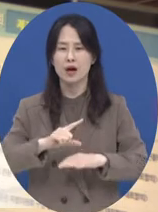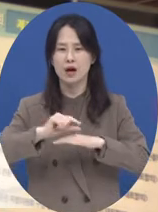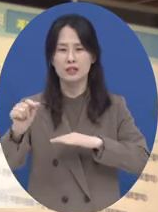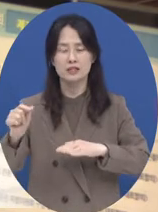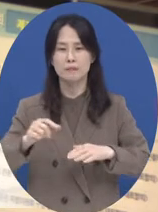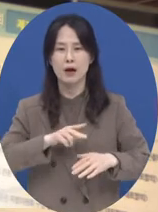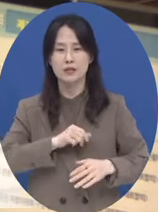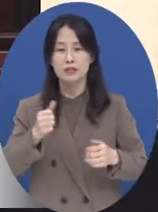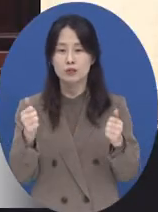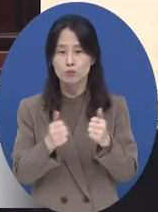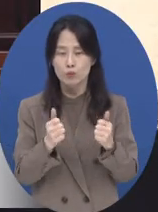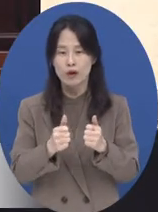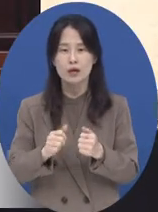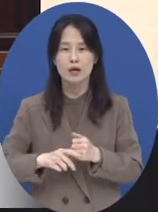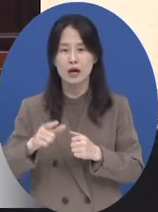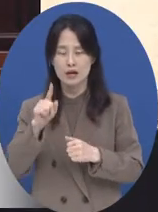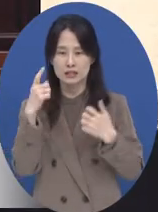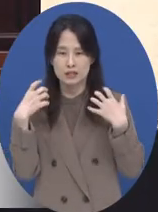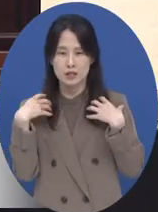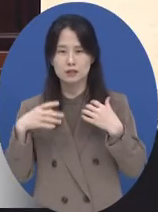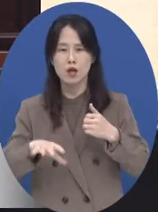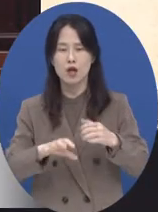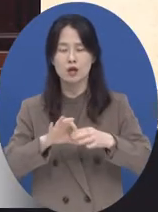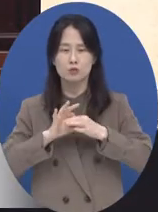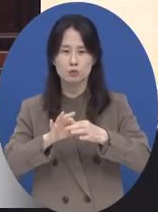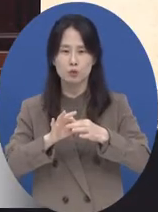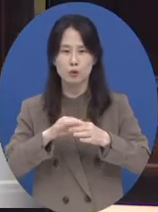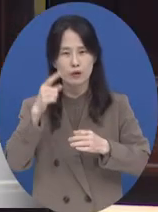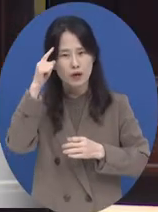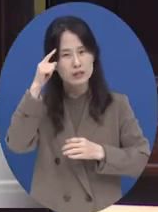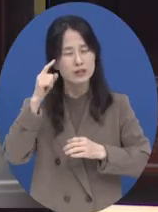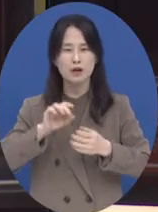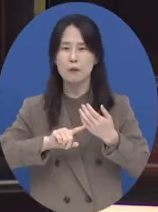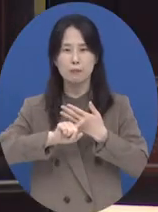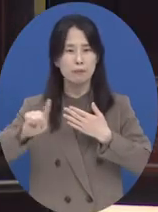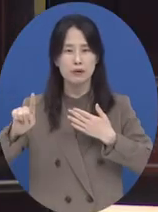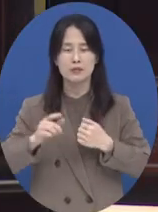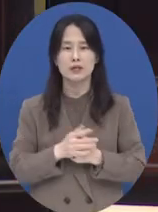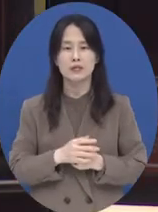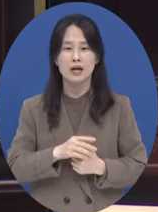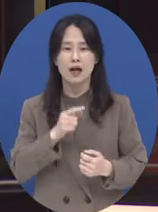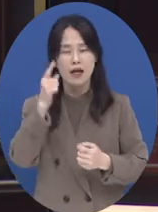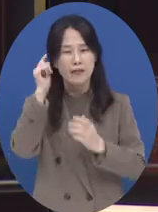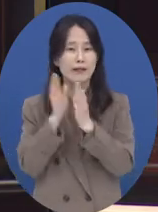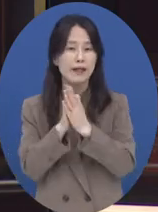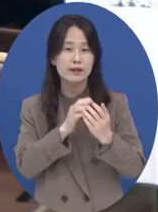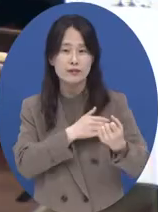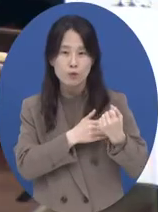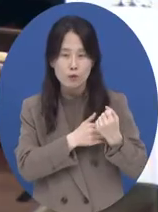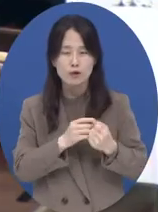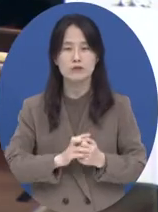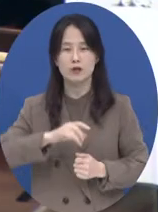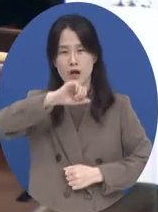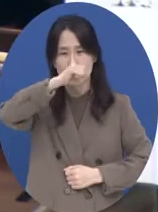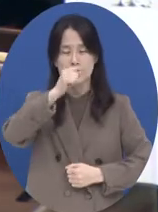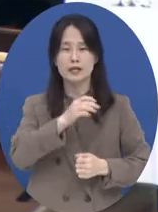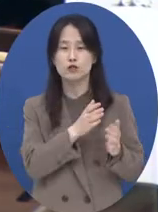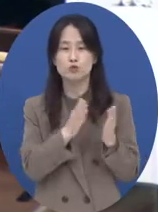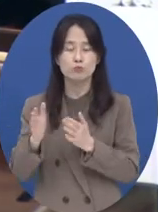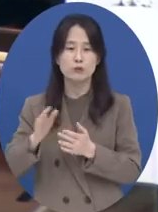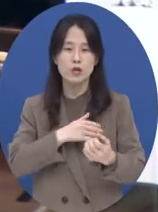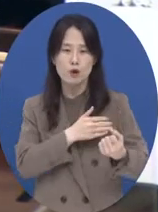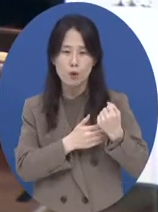지자체에 소속 기관이라는 인식에서 벗어나 인사권 독립과 의회 조직 구성 자율권, 독자적인 예산 편성권을 가져야 한다는